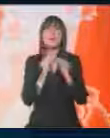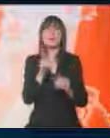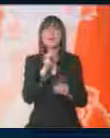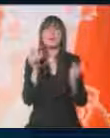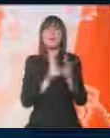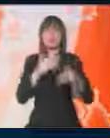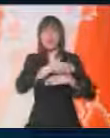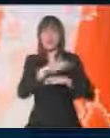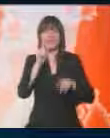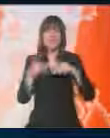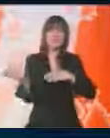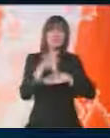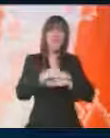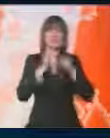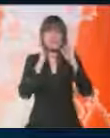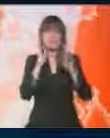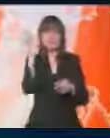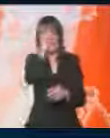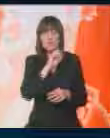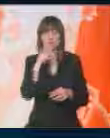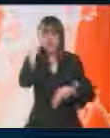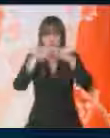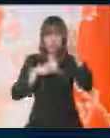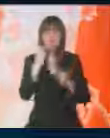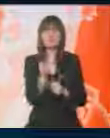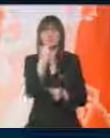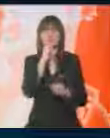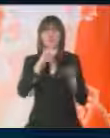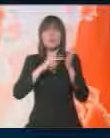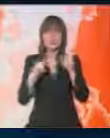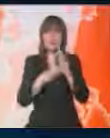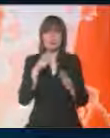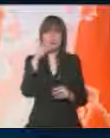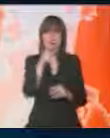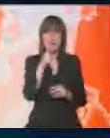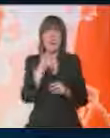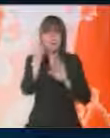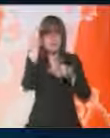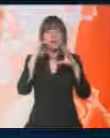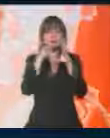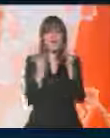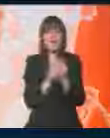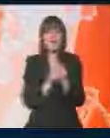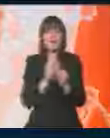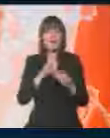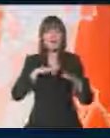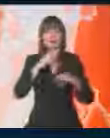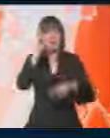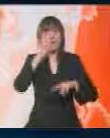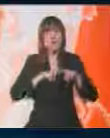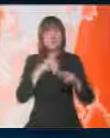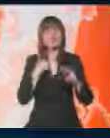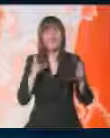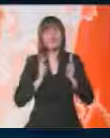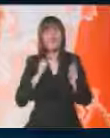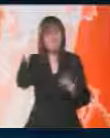da otvori ili zatvori put Evropi da kontroliše događaje i političe na Kosovu. Mislim da se pre svega posle ovoga očekuje da će